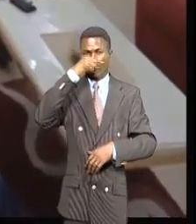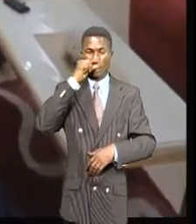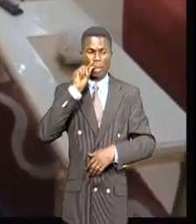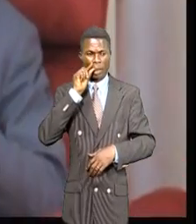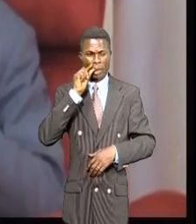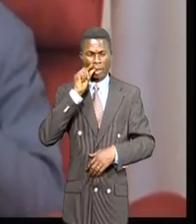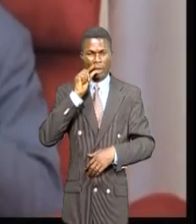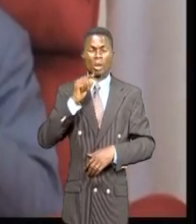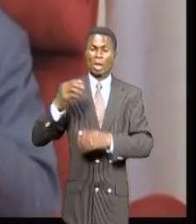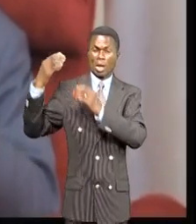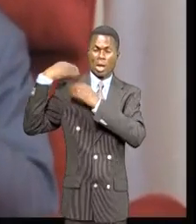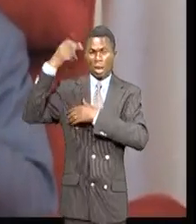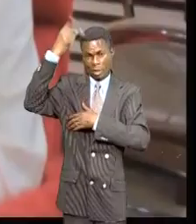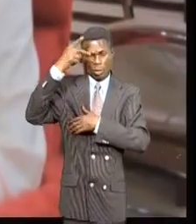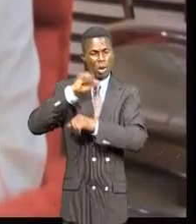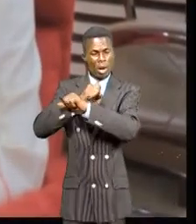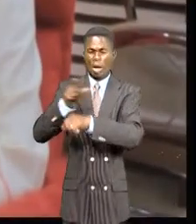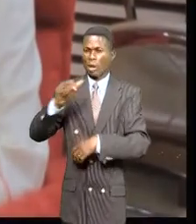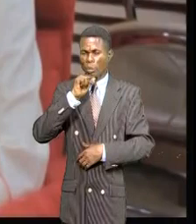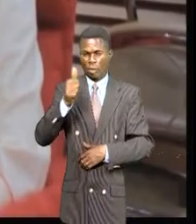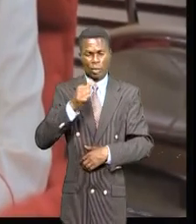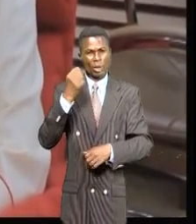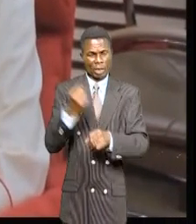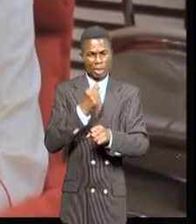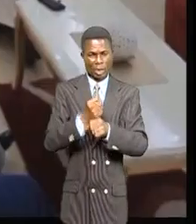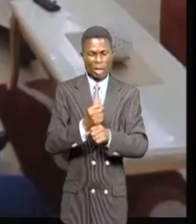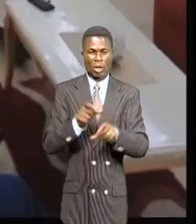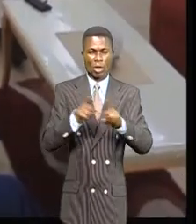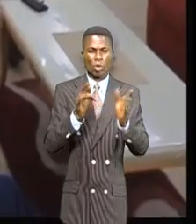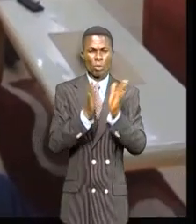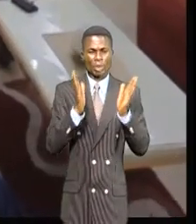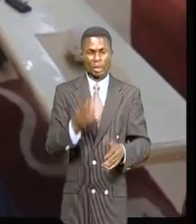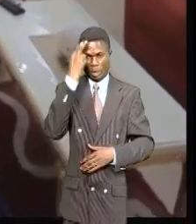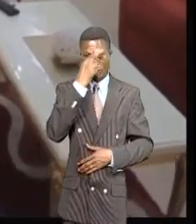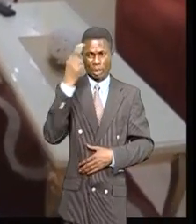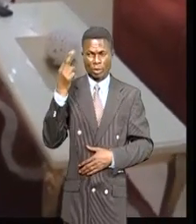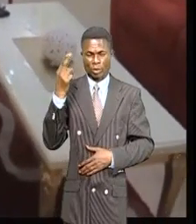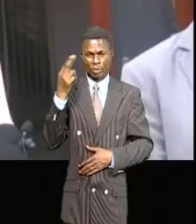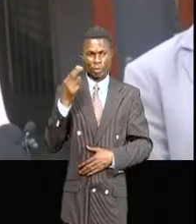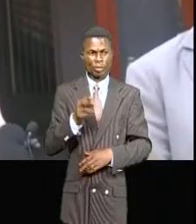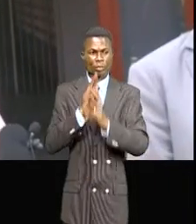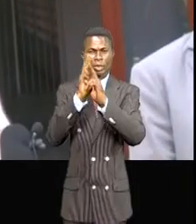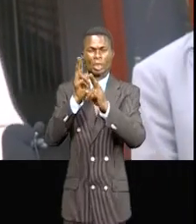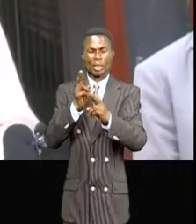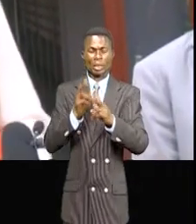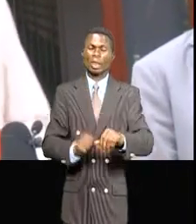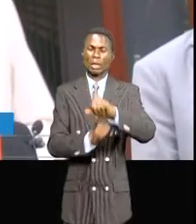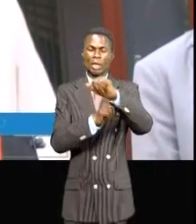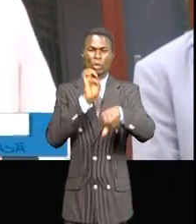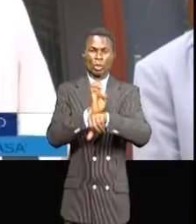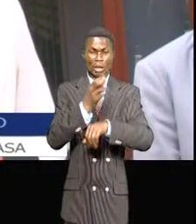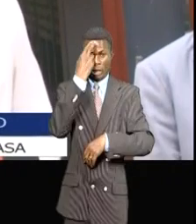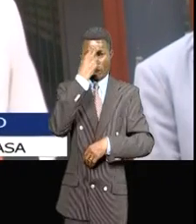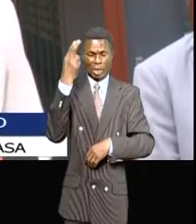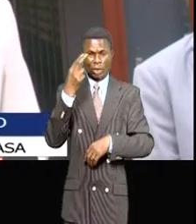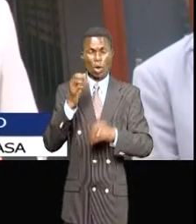car sa charge politique ne l'empêchera pas d'agir comme fidèle catholique. les rapports de l'Église catholique avec le pouvoir